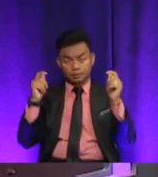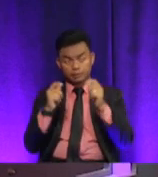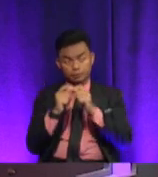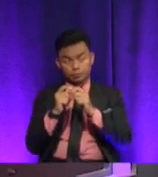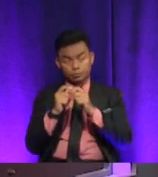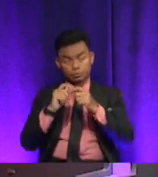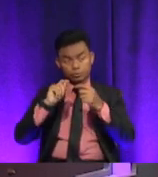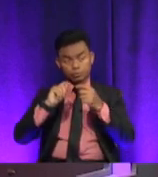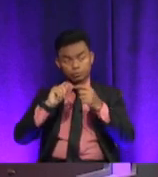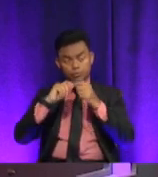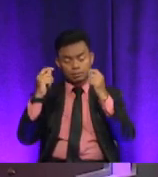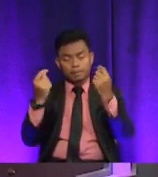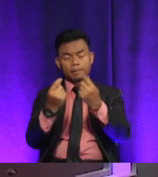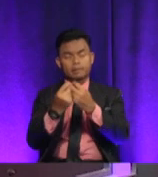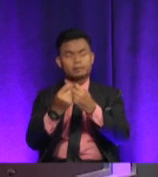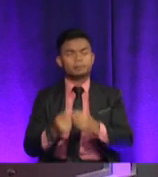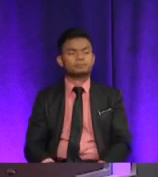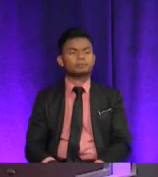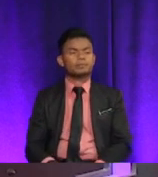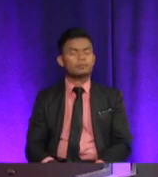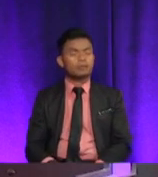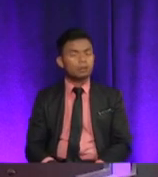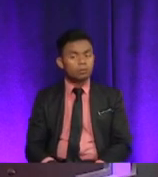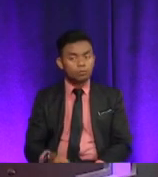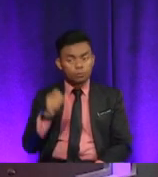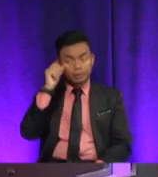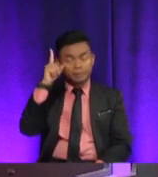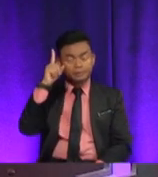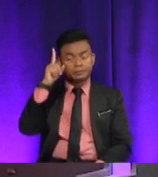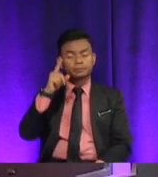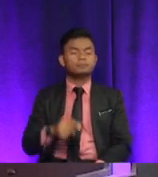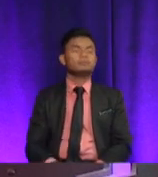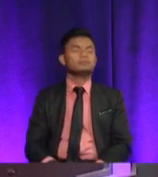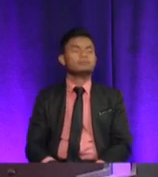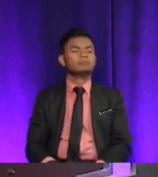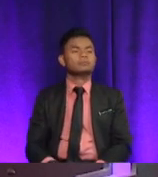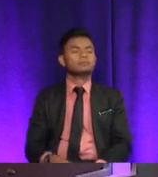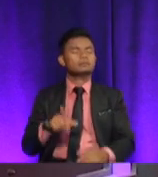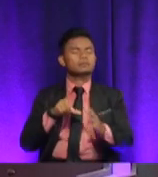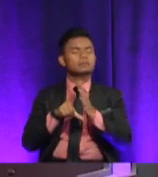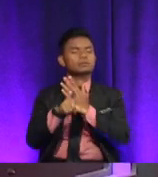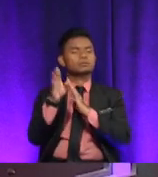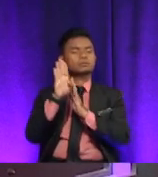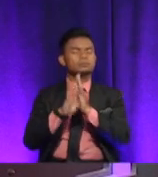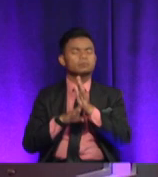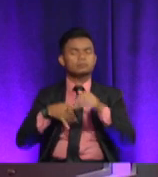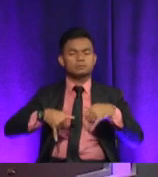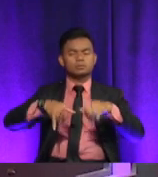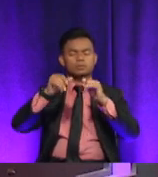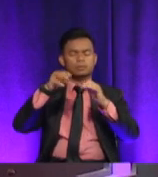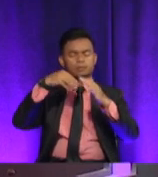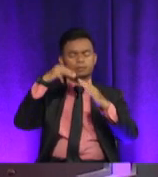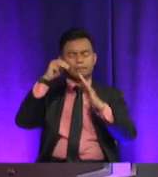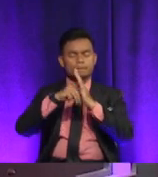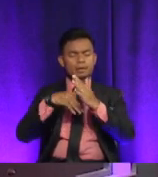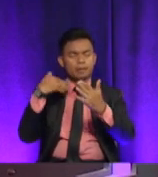Khairan tercengang ambil kata kunci hairan tercengang ketiga menteri lalu berjalan menghampiri tercengang makanya kita